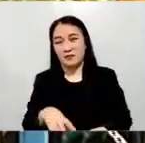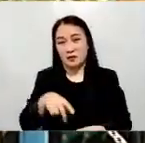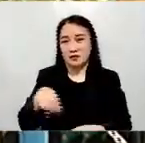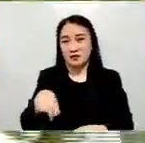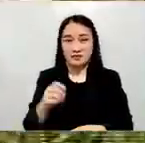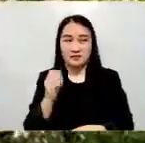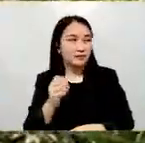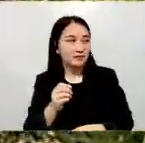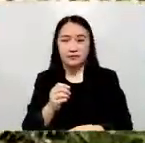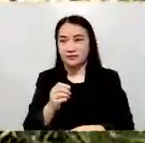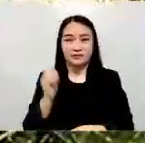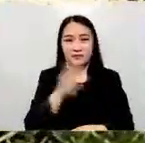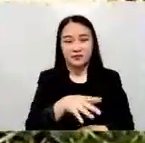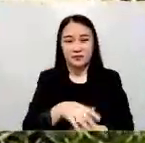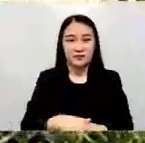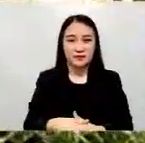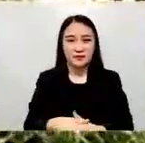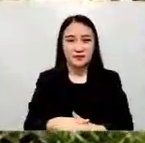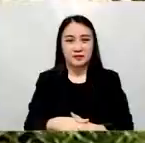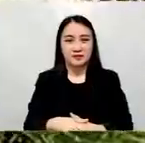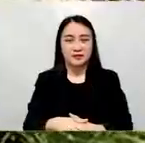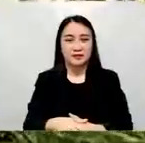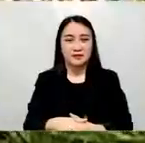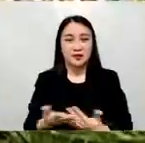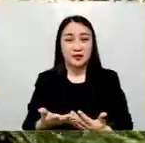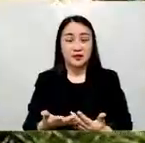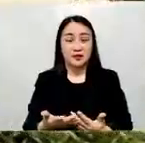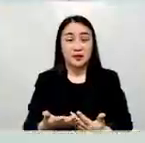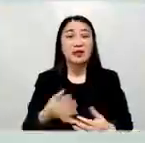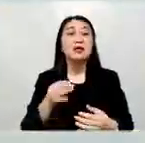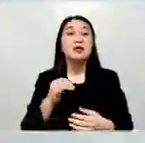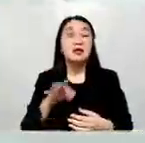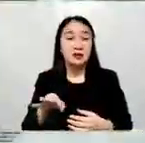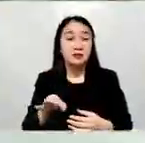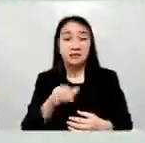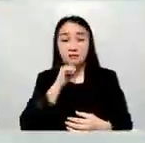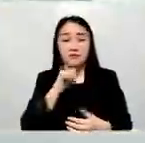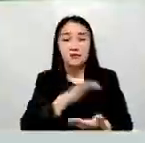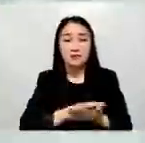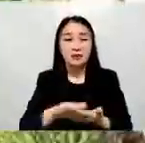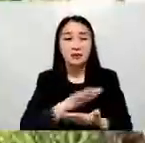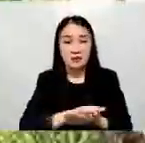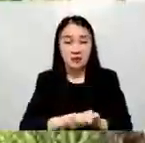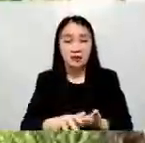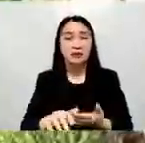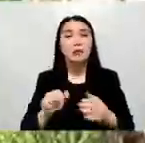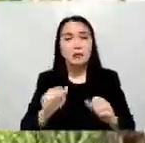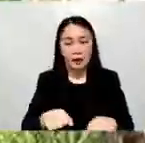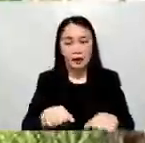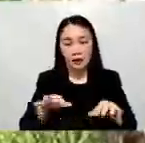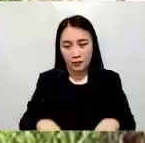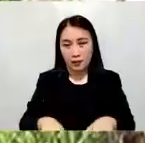sa paligid. Kapag hindi nalinis, malaki ang tsansa na bumaha. Ang mga basurang yan kasi bumabara sa mga